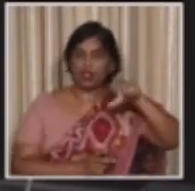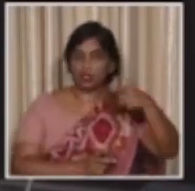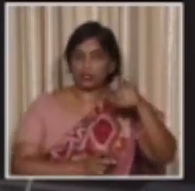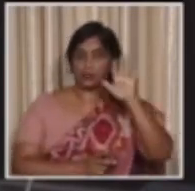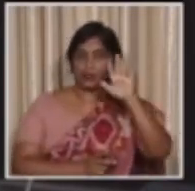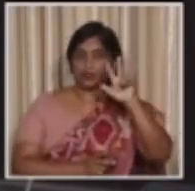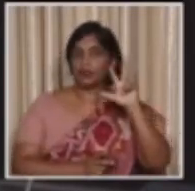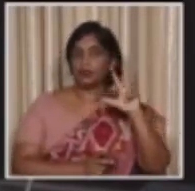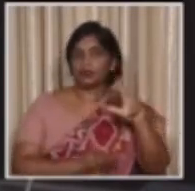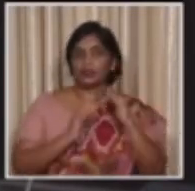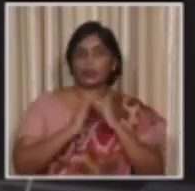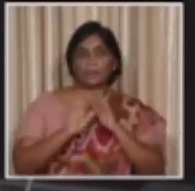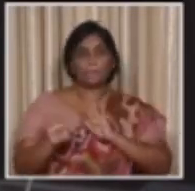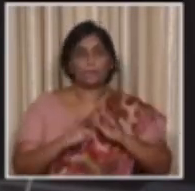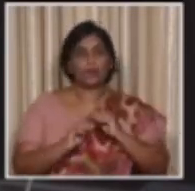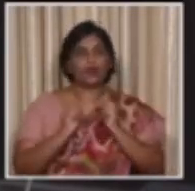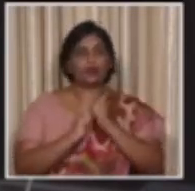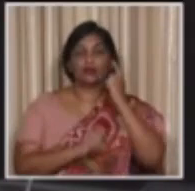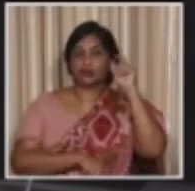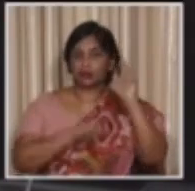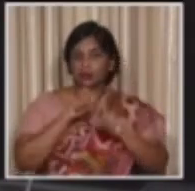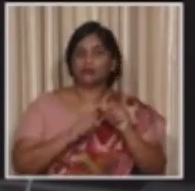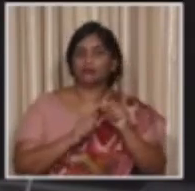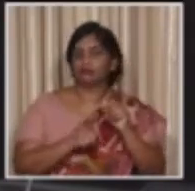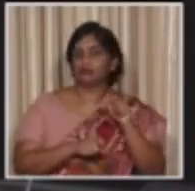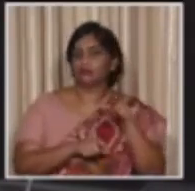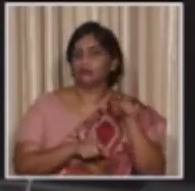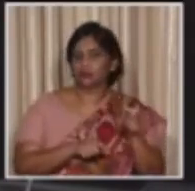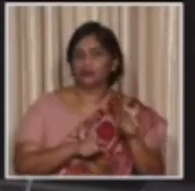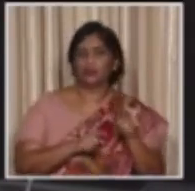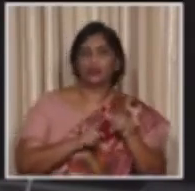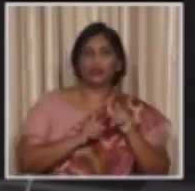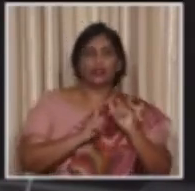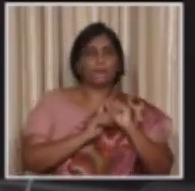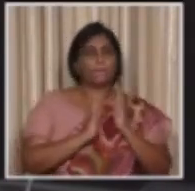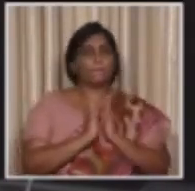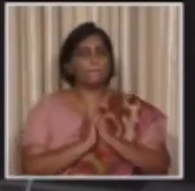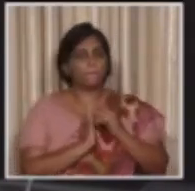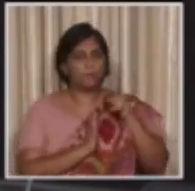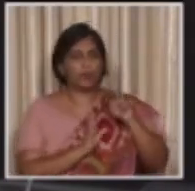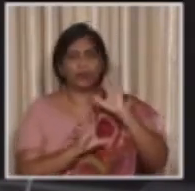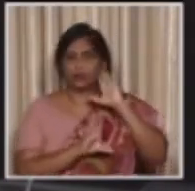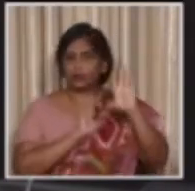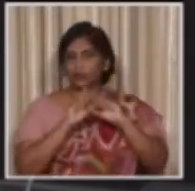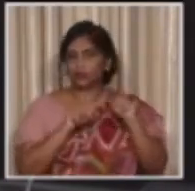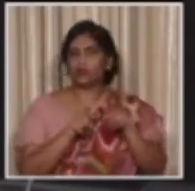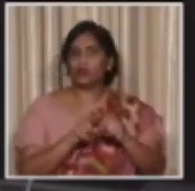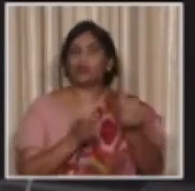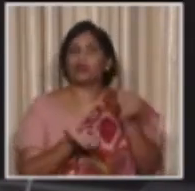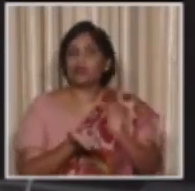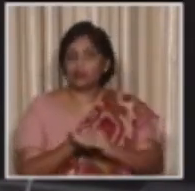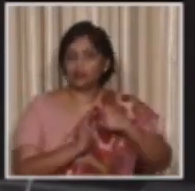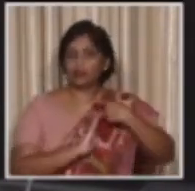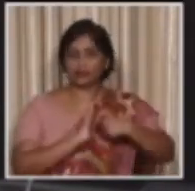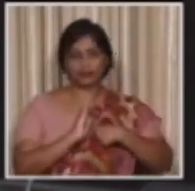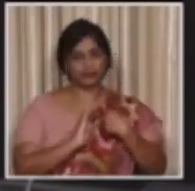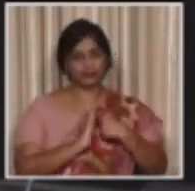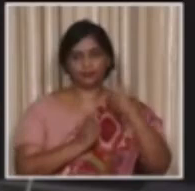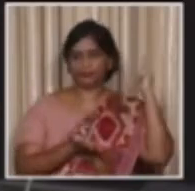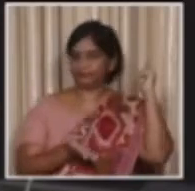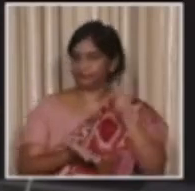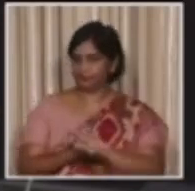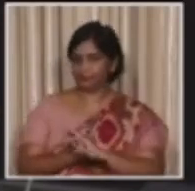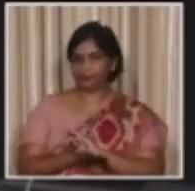23,758ක ගෘහපාලන සහකාර කාන්තාවන් ප්‍රමාණයක් ආගමන විගමන දෙපාර්තමේන්තුවේ දත්ත ගුණ වලට අනුව නැවත මෙරටට පැමිණ